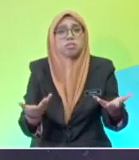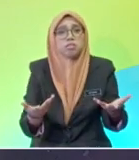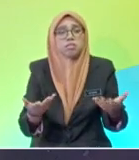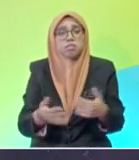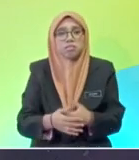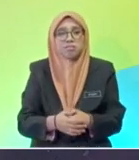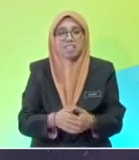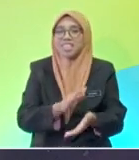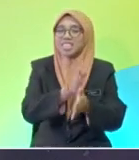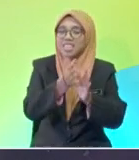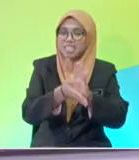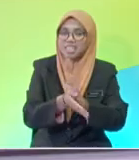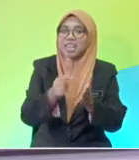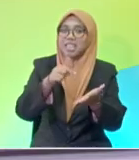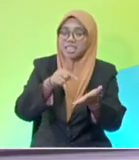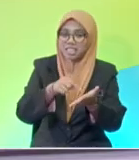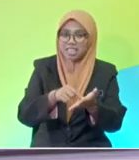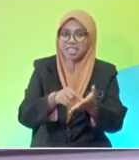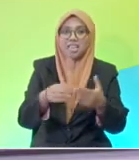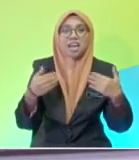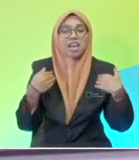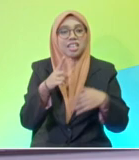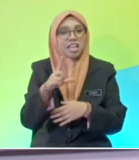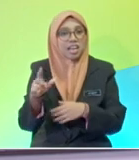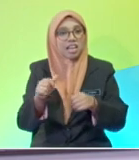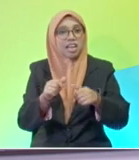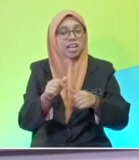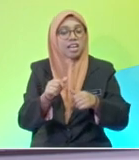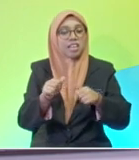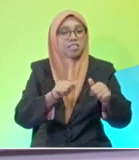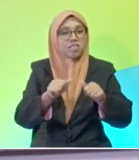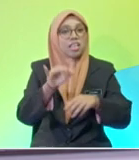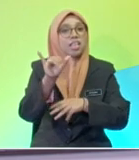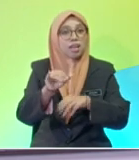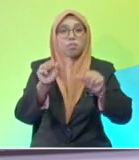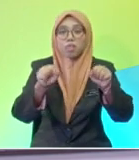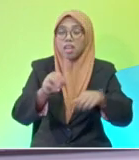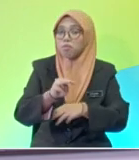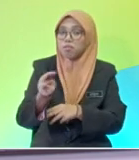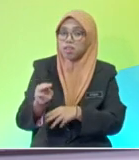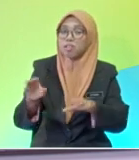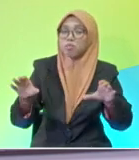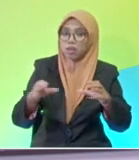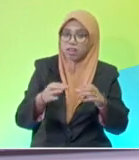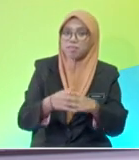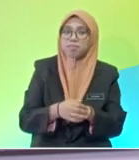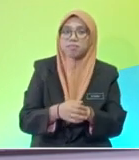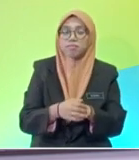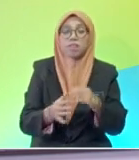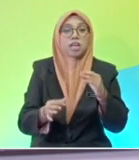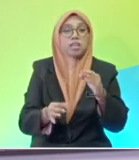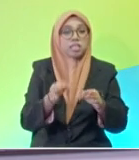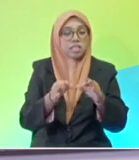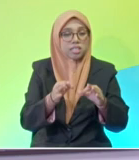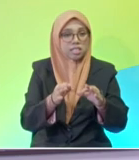ini adalah salah satu Activity yang murid-murid Cikgu boleh buat jika kita tahu akan kita